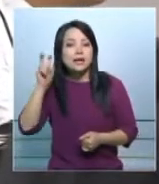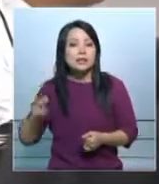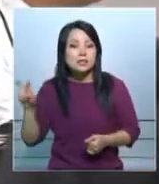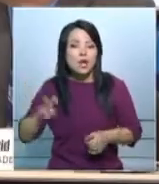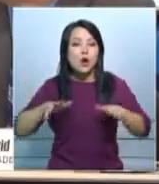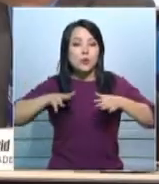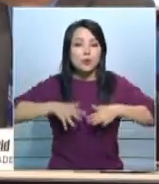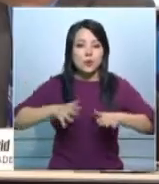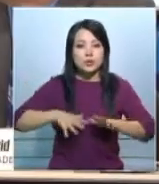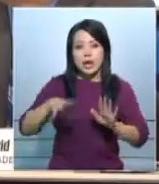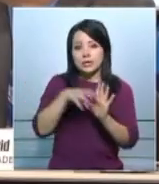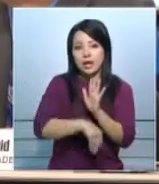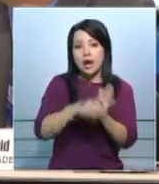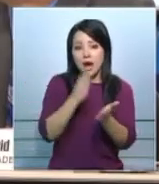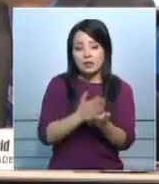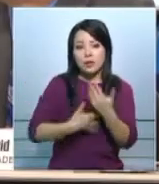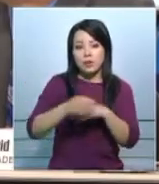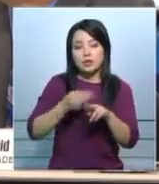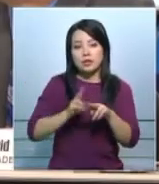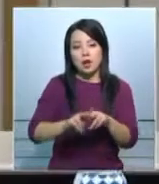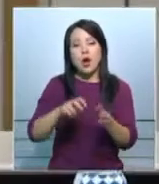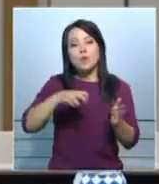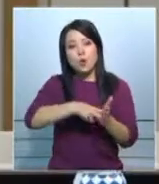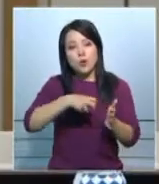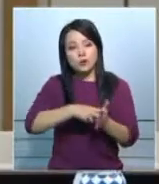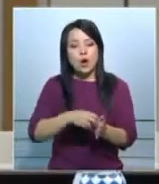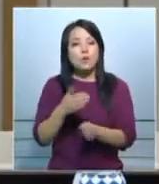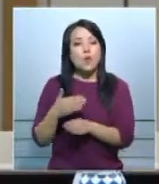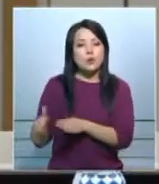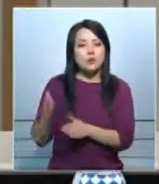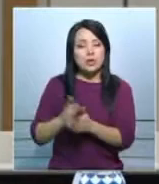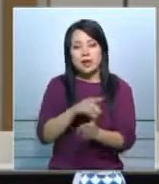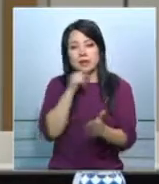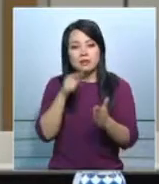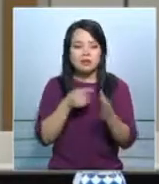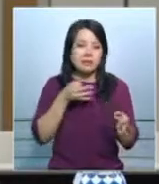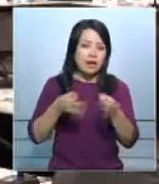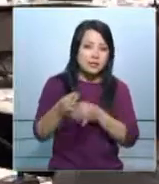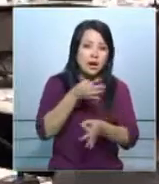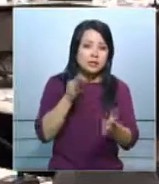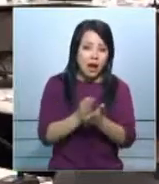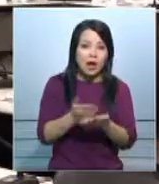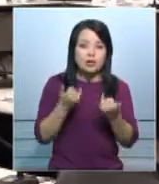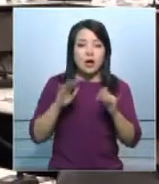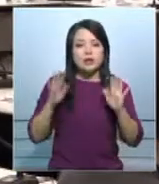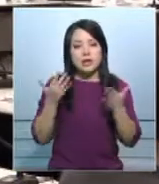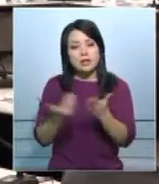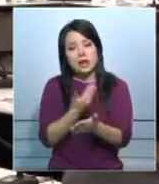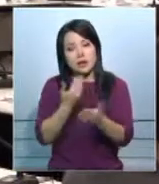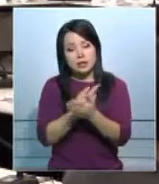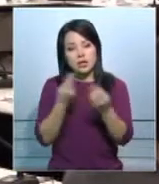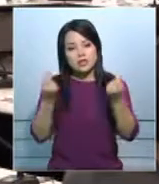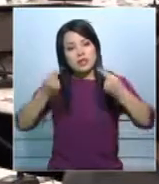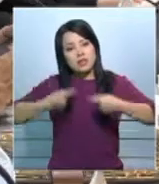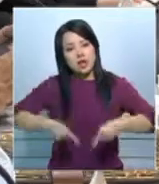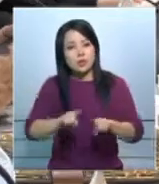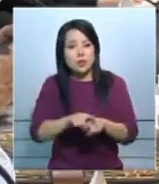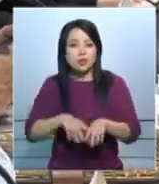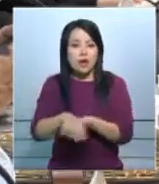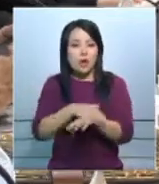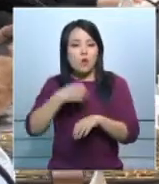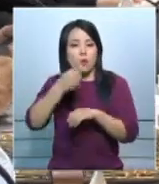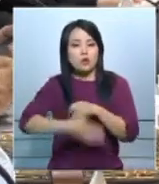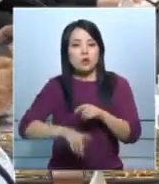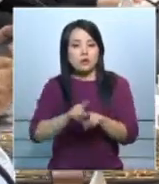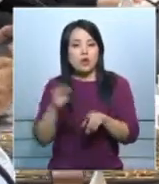және Грузия бар. Жиын барысында пошта бөлімшелерінің көптігі сөз болды. Мамандардың айтуынша, жаһанды жайлаған дағдарыс барлық